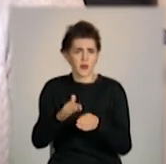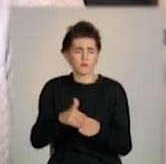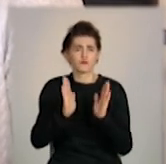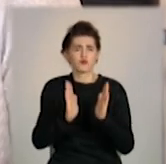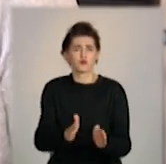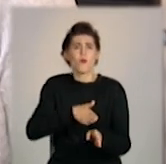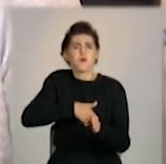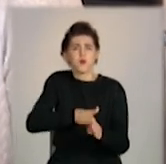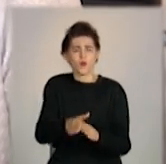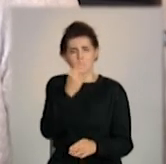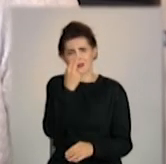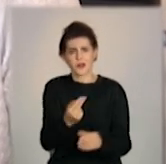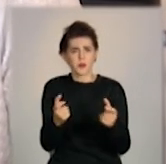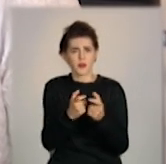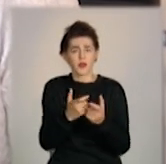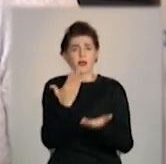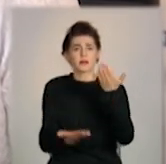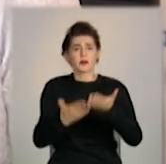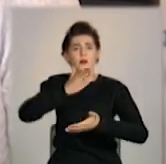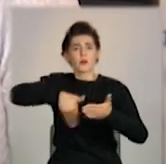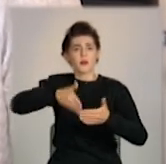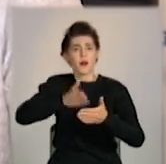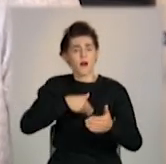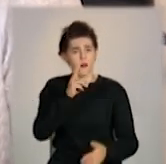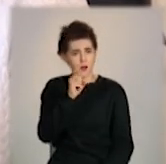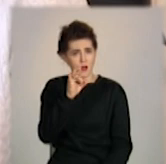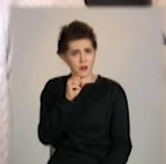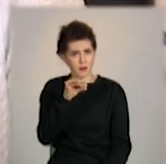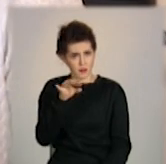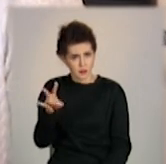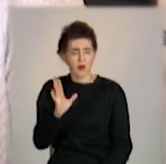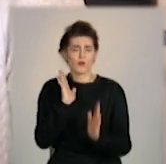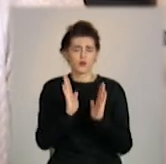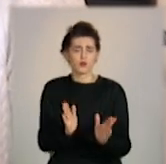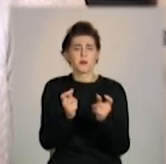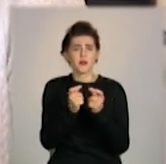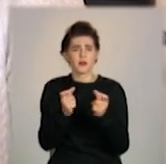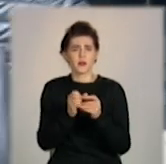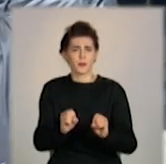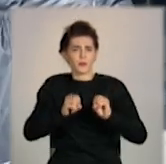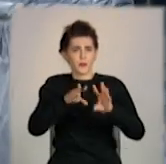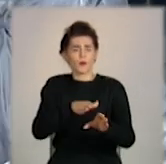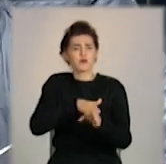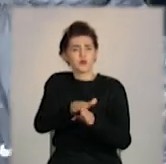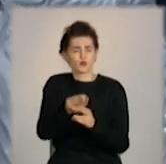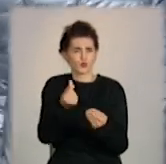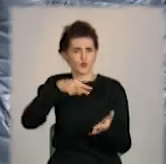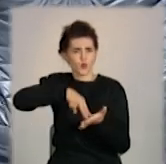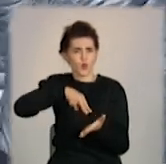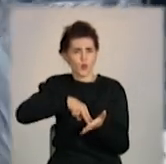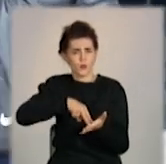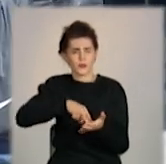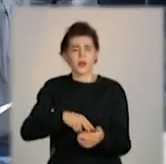вартість проїзних документів на усі скасовані через введення карантину рейси без стягнення додаткових зборів. Повністю